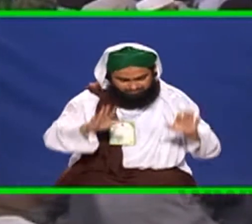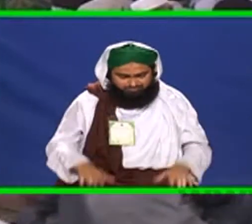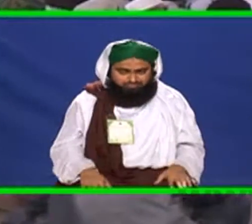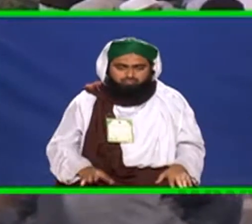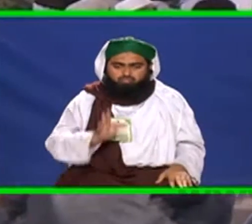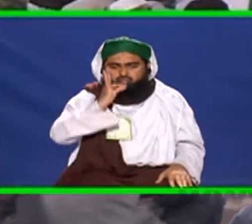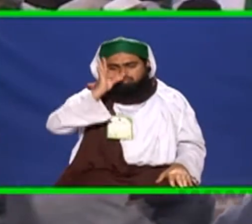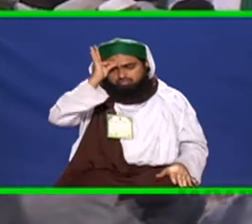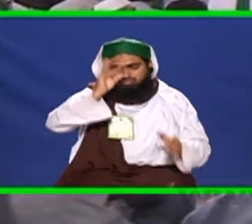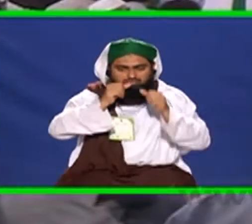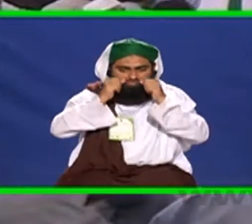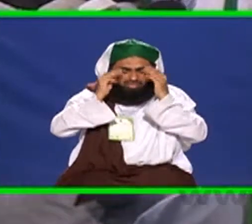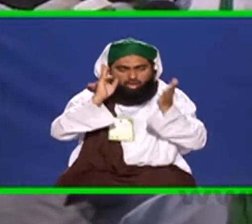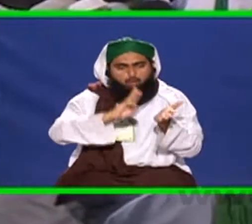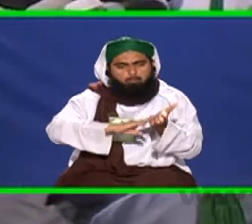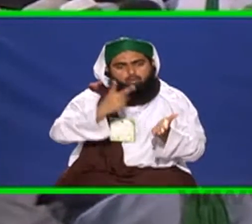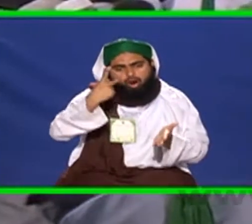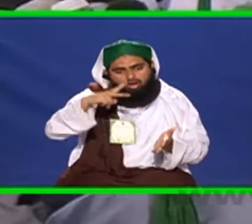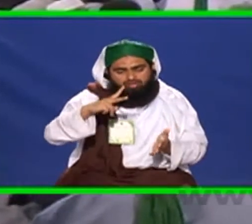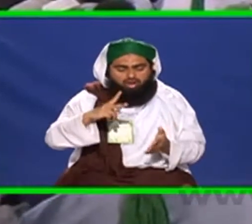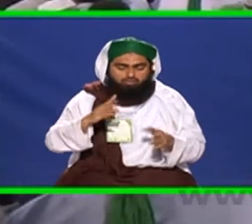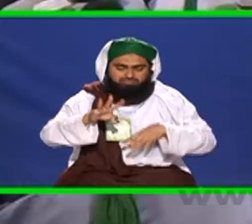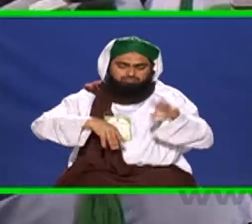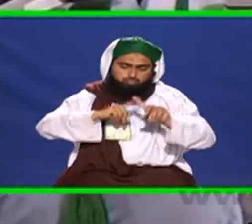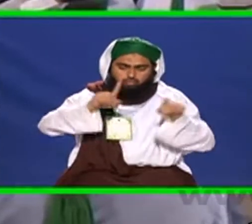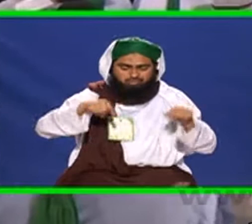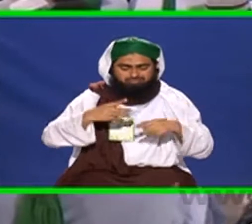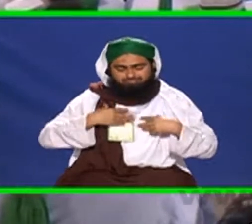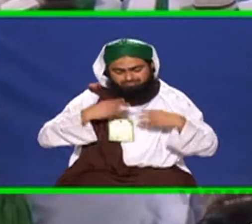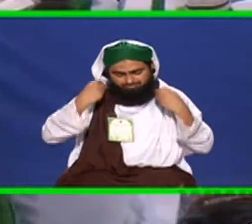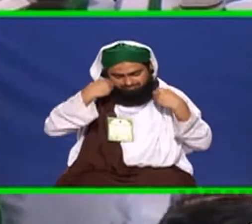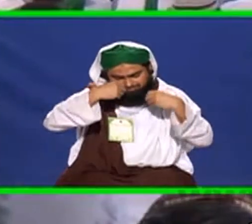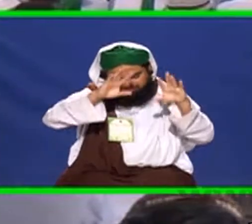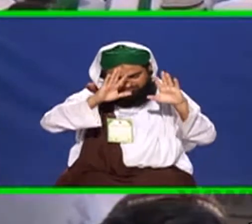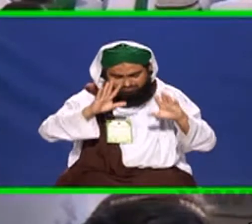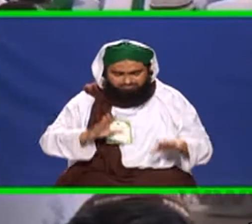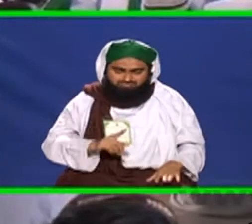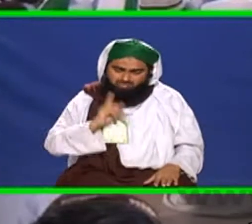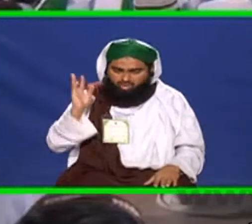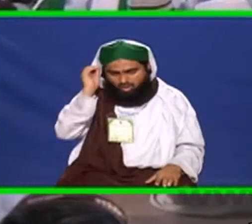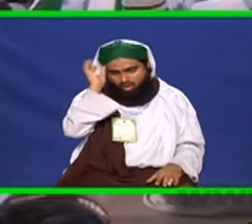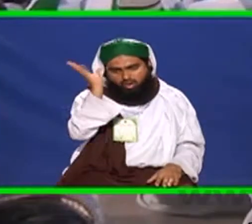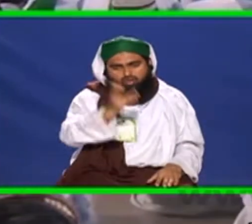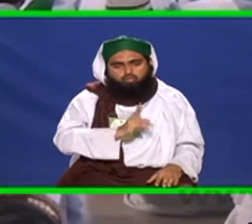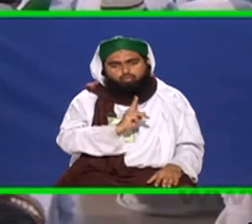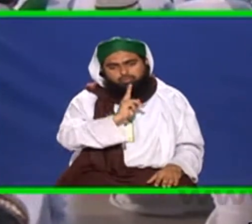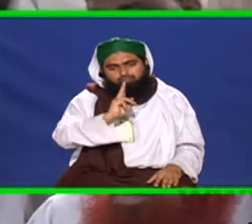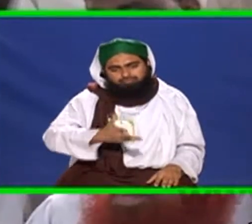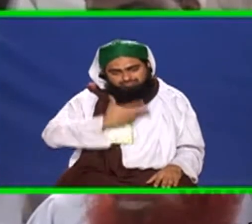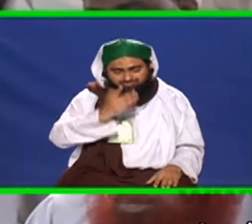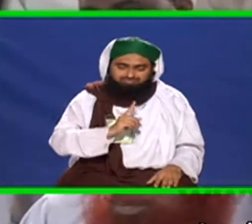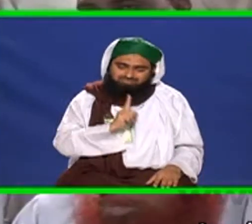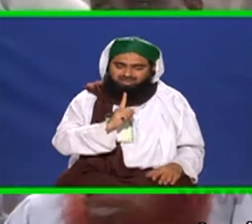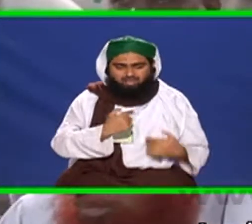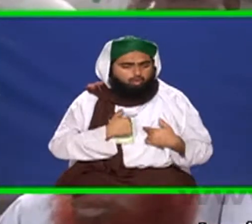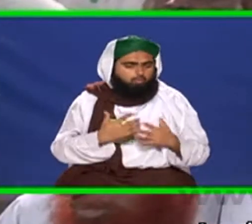محمد نام پر سودا سرے بازار ہو جائے، لیکن عام طور پر جو یہ دعویٰ ہم لوگ کرتے ہیں وہ ہمارا دعویٰ سچا نہیں